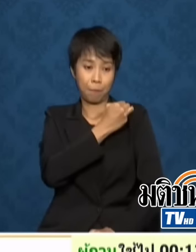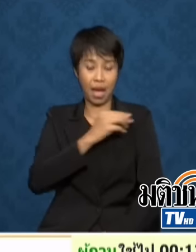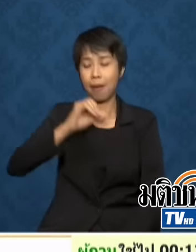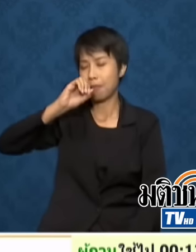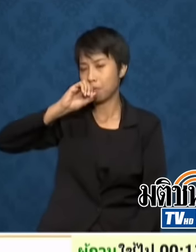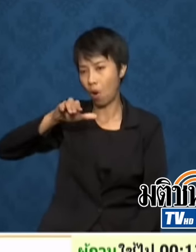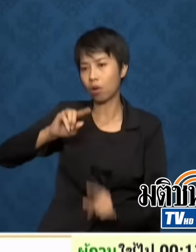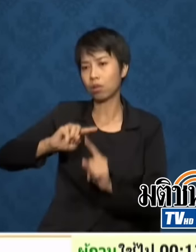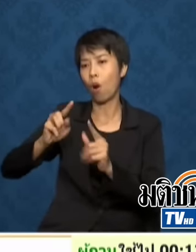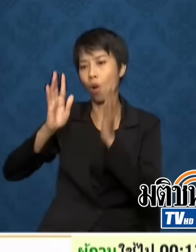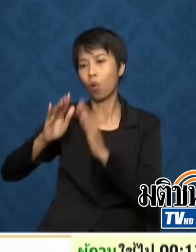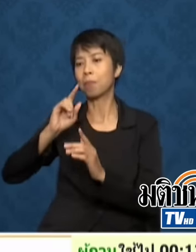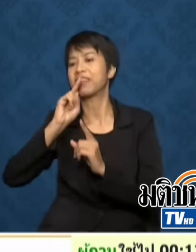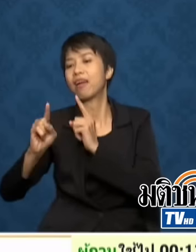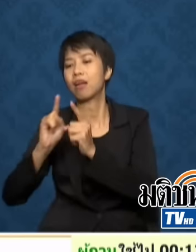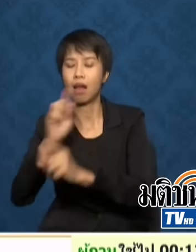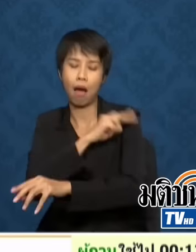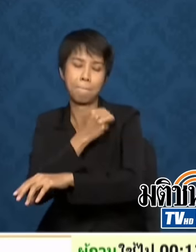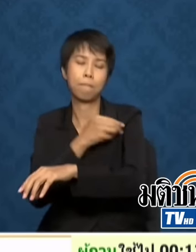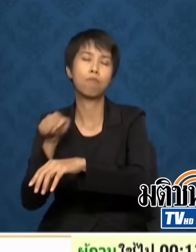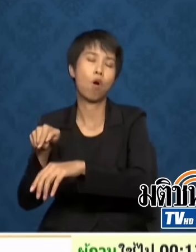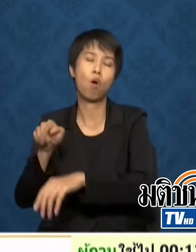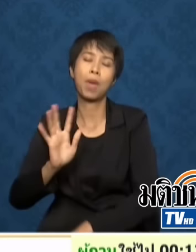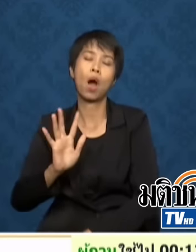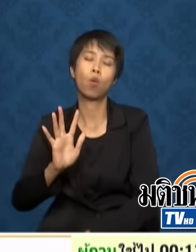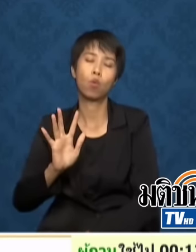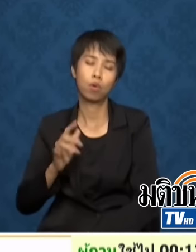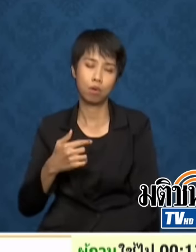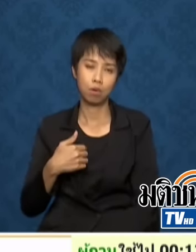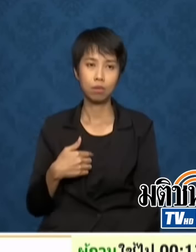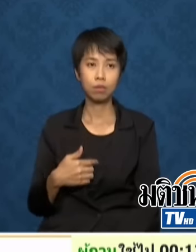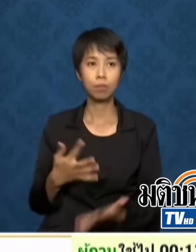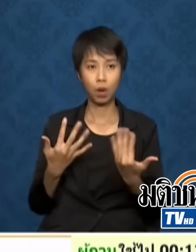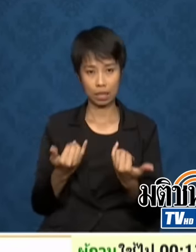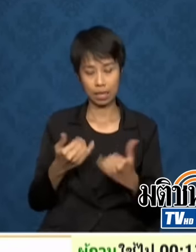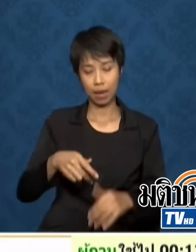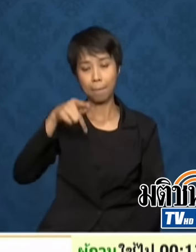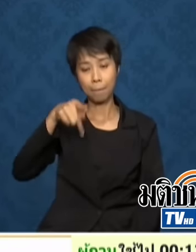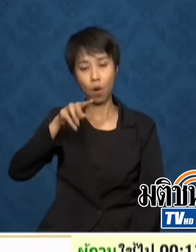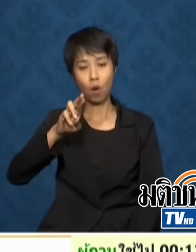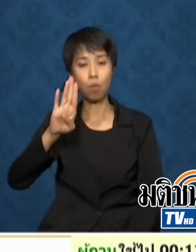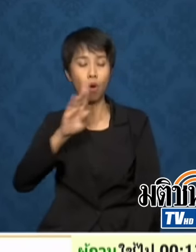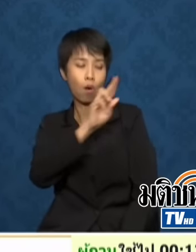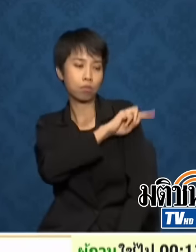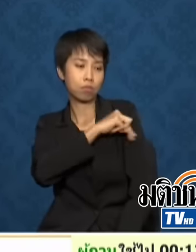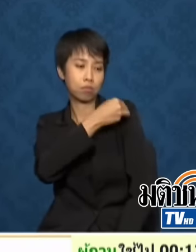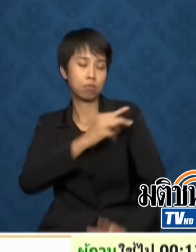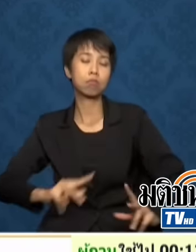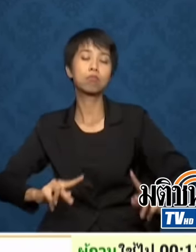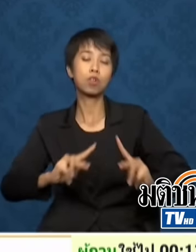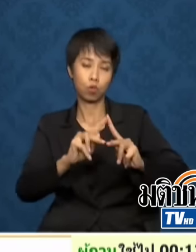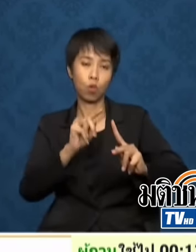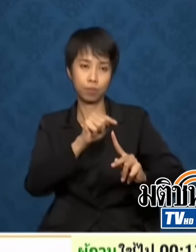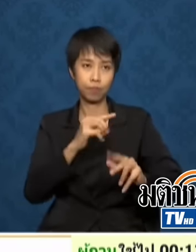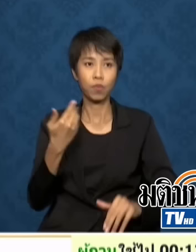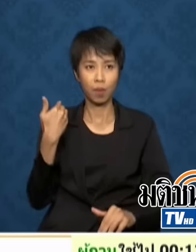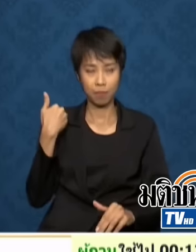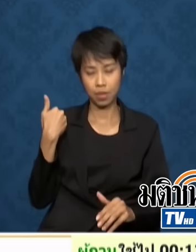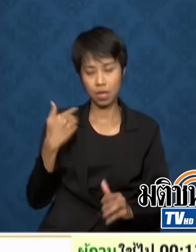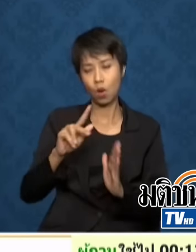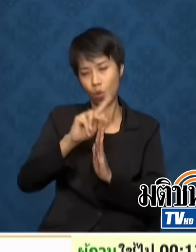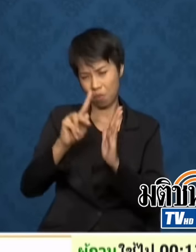ามเพราะในพ.ร.บ.เกี่ยวกับเรื่องสาธารณสุขที่บอกไว้นะฮะเป็นพ.ร.บ.